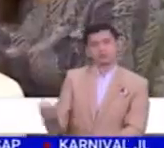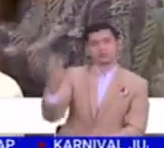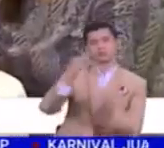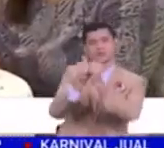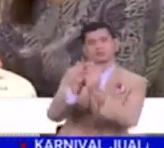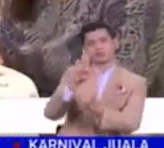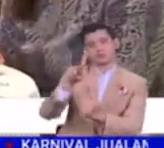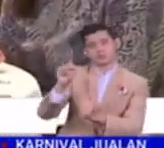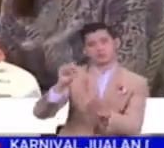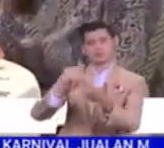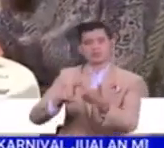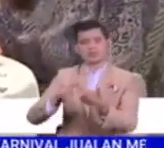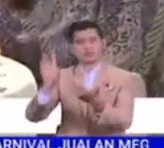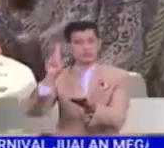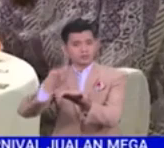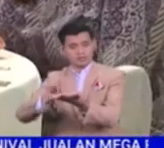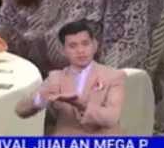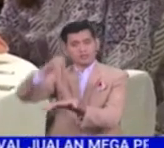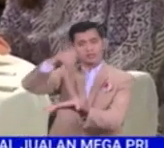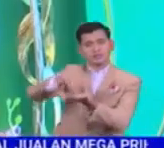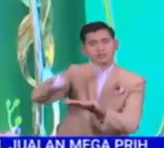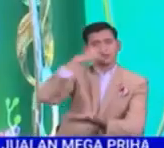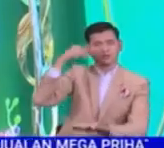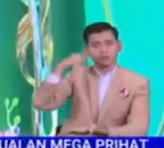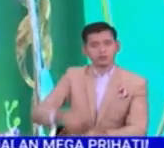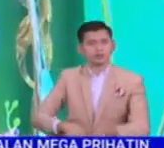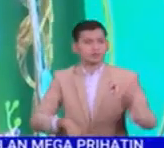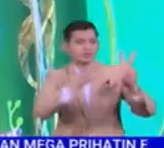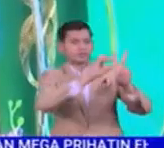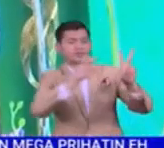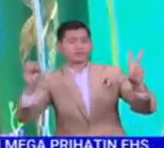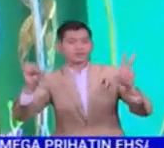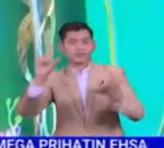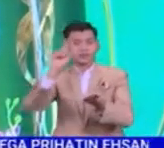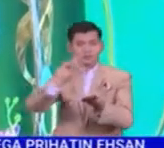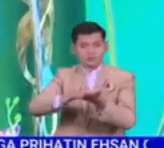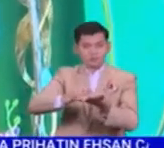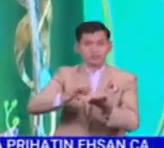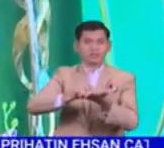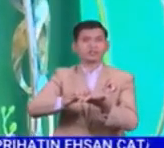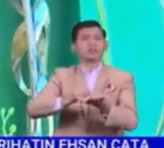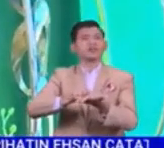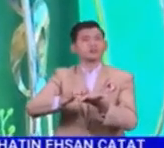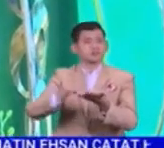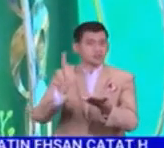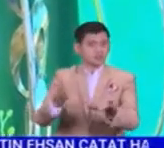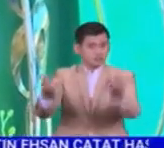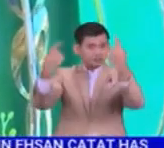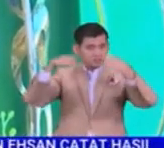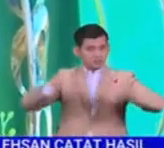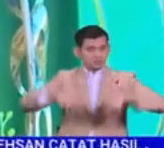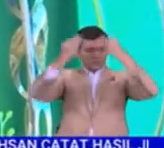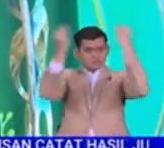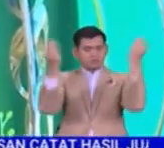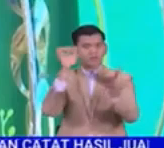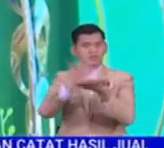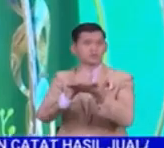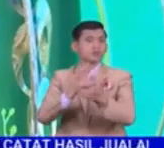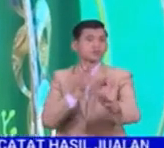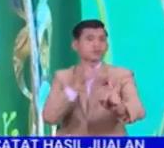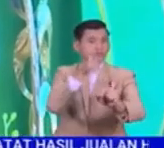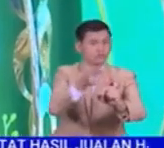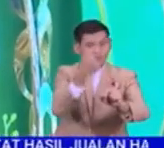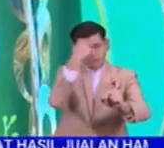dan media di Kuching. Lebih kurang 200 pengamal media cetak dan elektronik menghadiri majlis tersebut yang